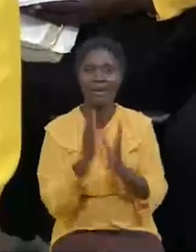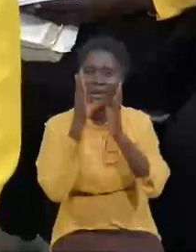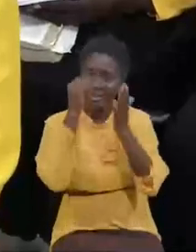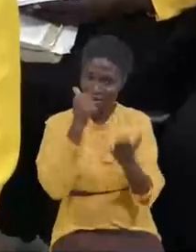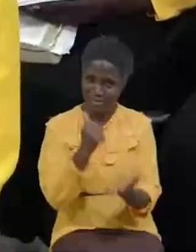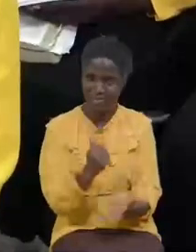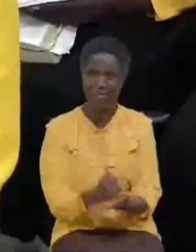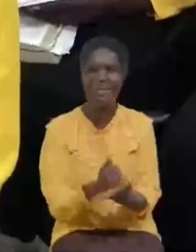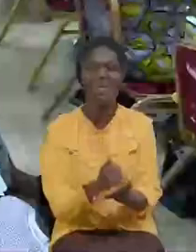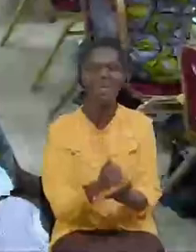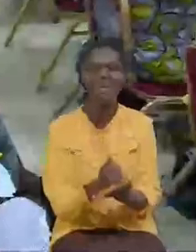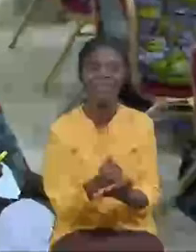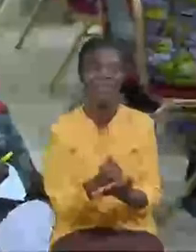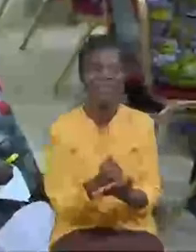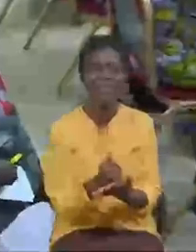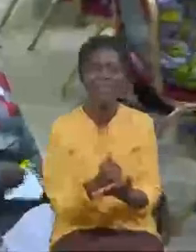amen.